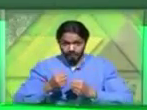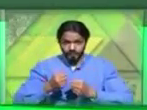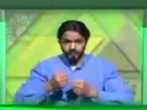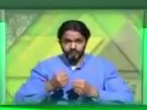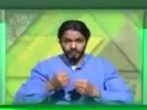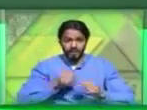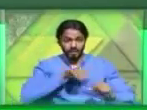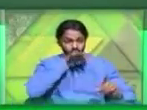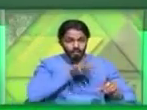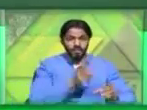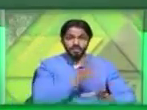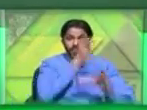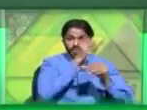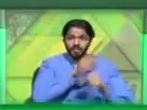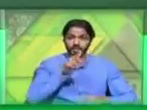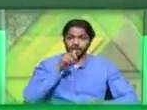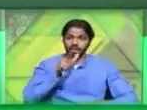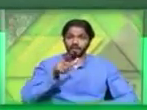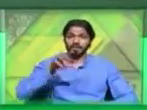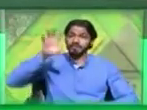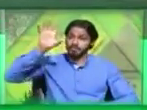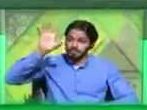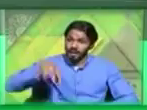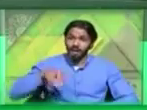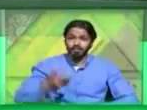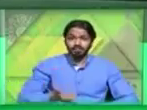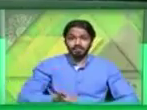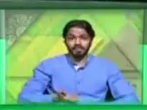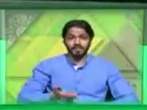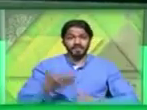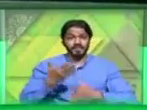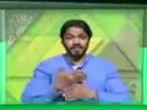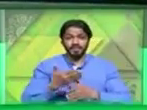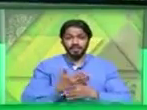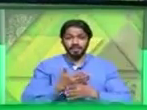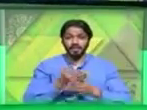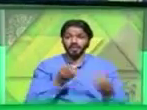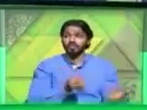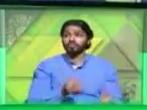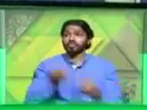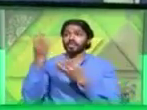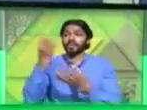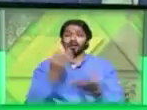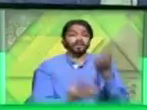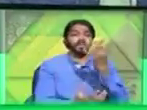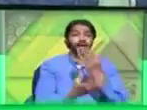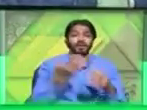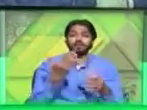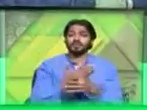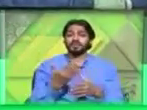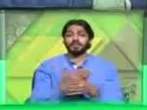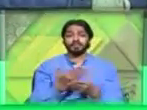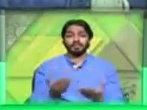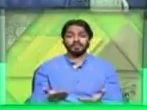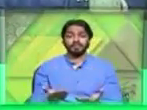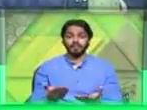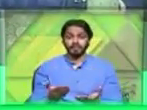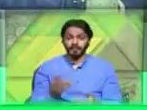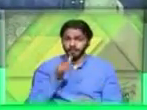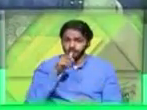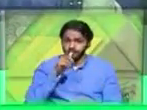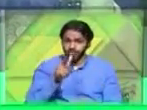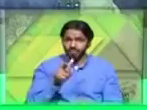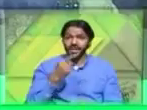ألسنتهم؟ هل أوردنا الموارد إلا اللسان؟ هل تصدق أن عمر بن الخطاب رضي الله عنه دخل يوما على أبي بكر بن